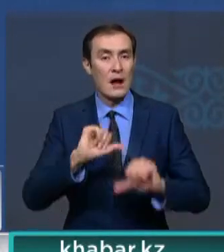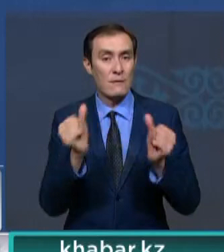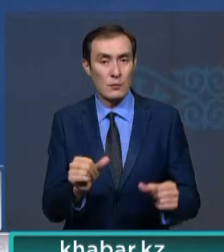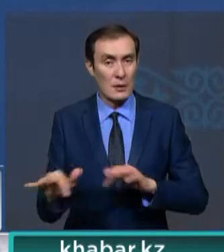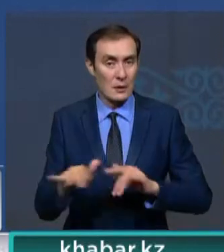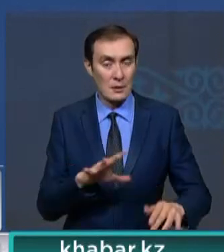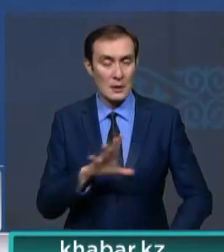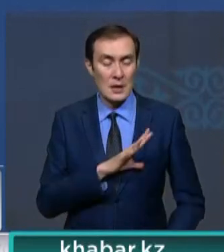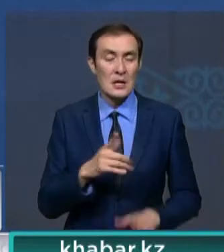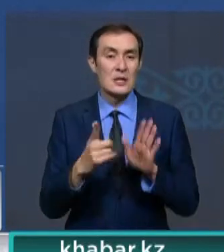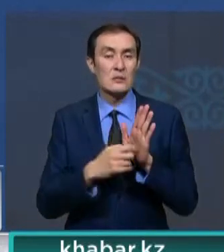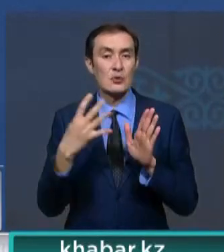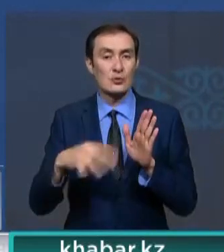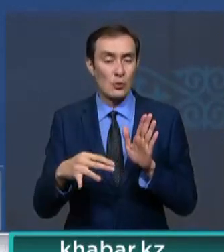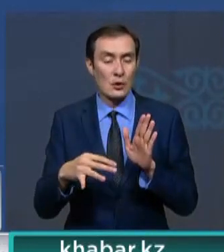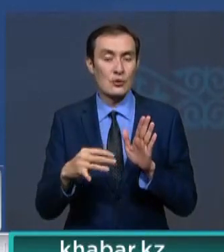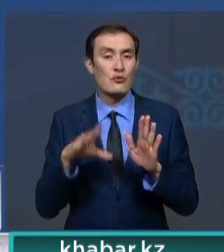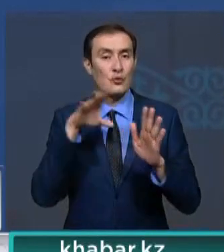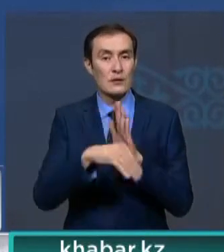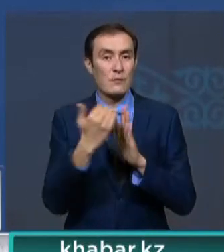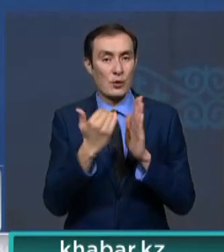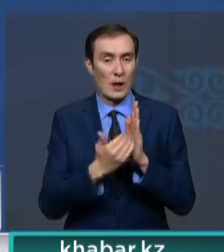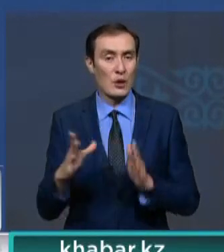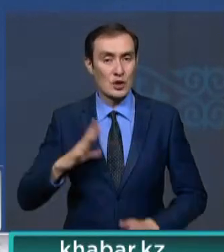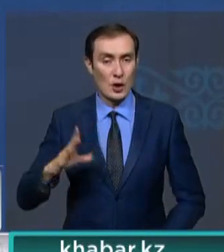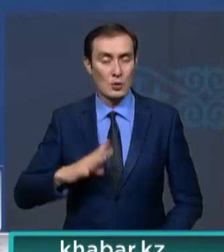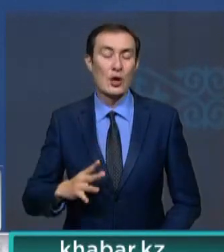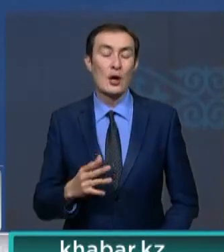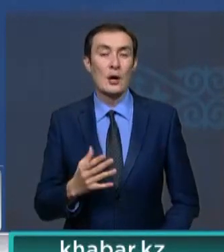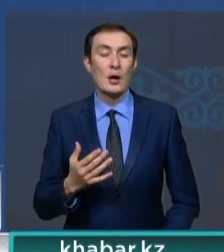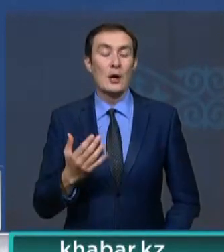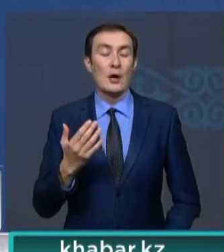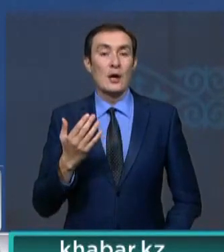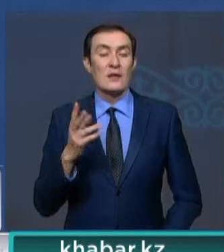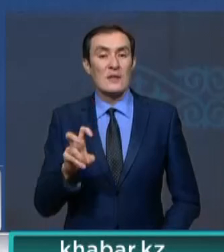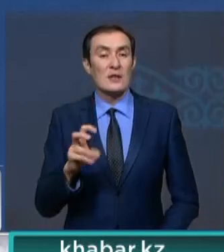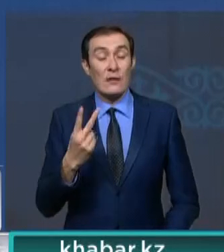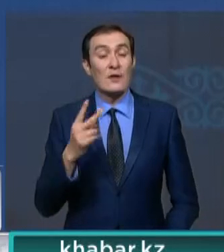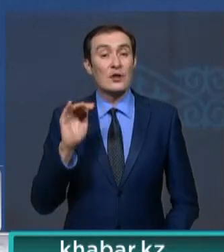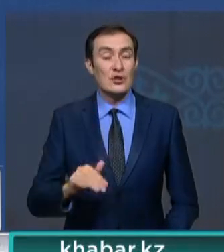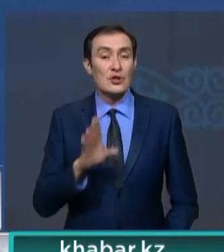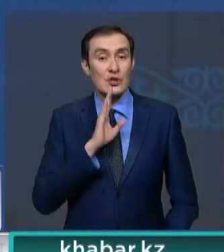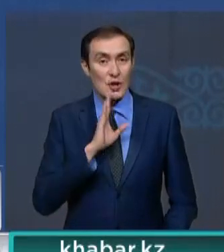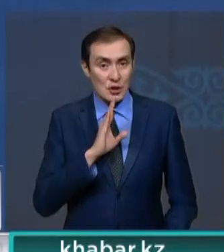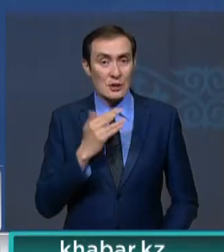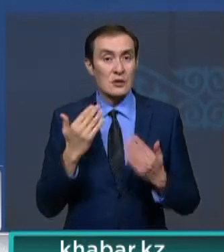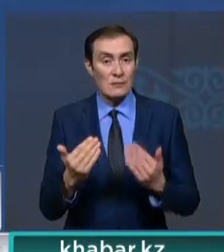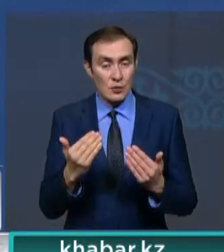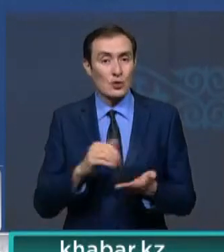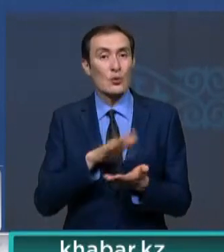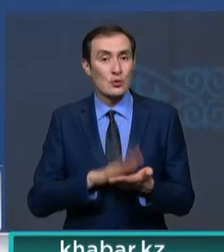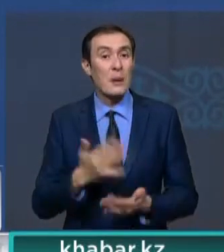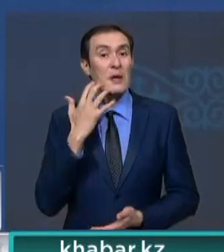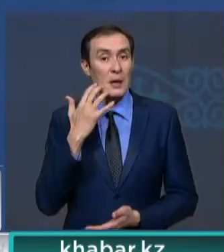Значит, 740 еще в программе. Значит, 2000 женщин уже встало сегодня на учет